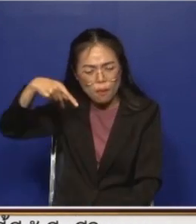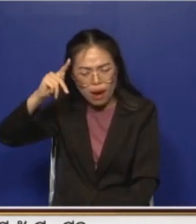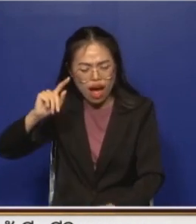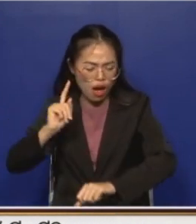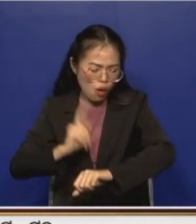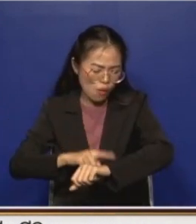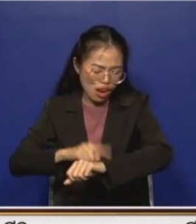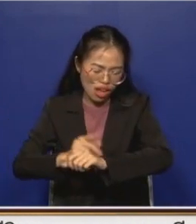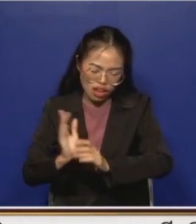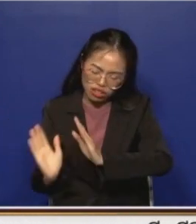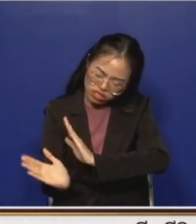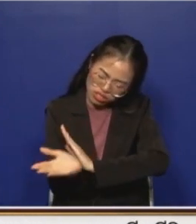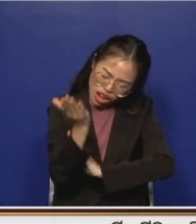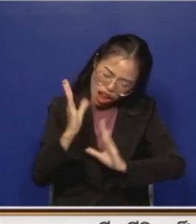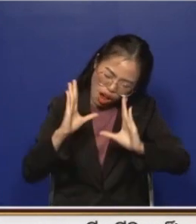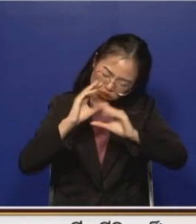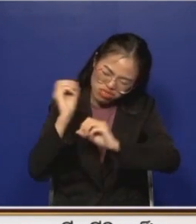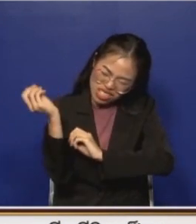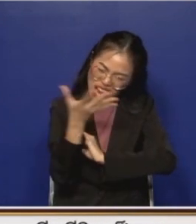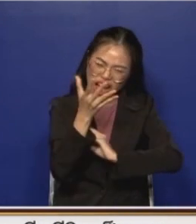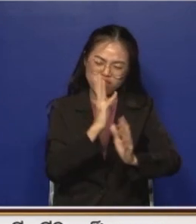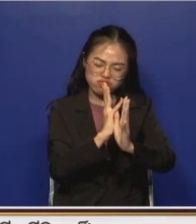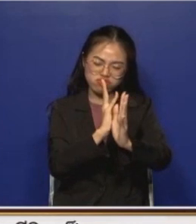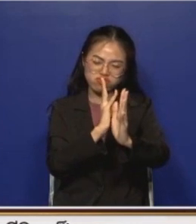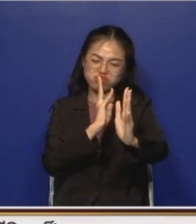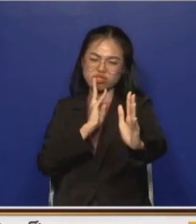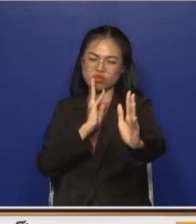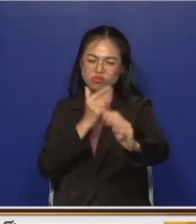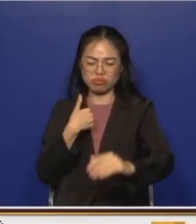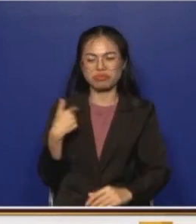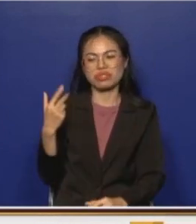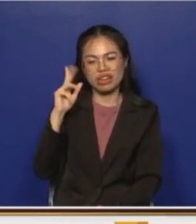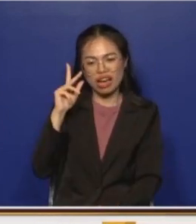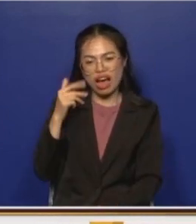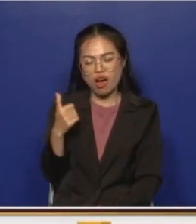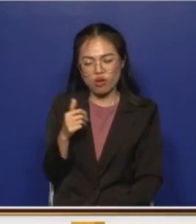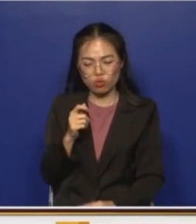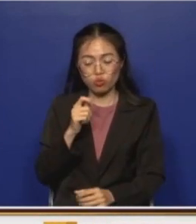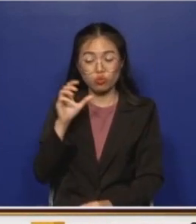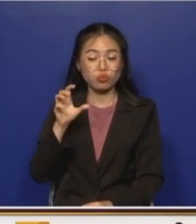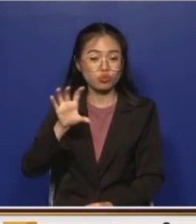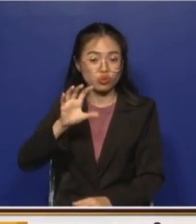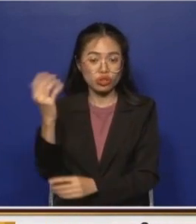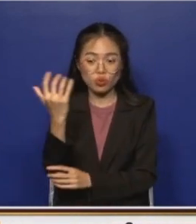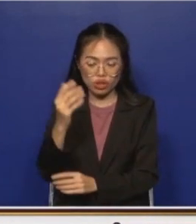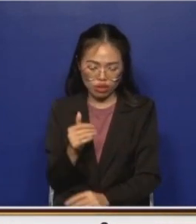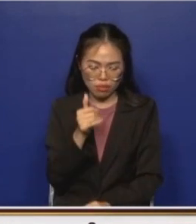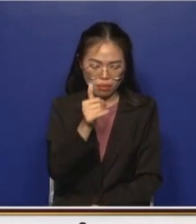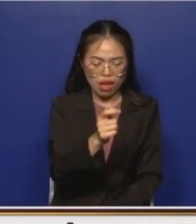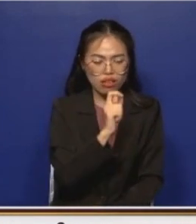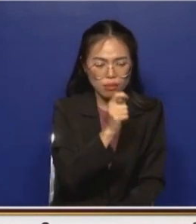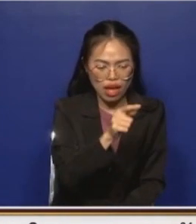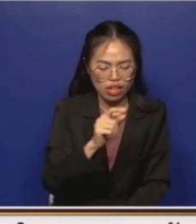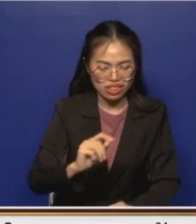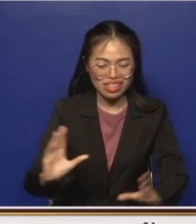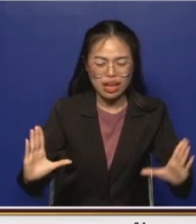ฮะให้ขยายวันรับออกไปอีกเป็นประมาณวันที่เท่าไหร่ของเดือนมีนาคมฮะตอ